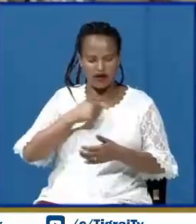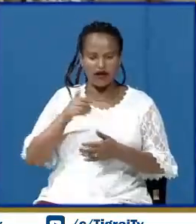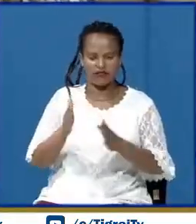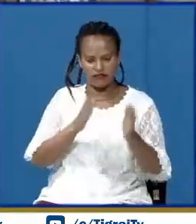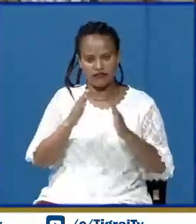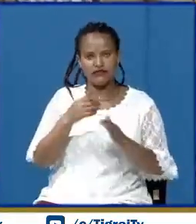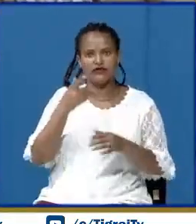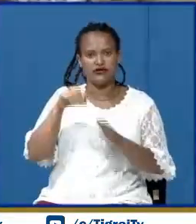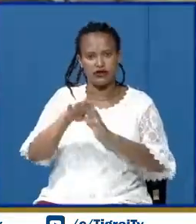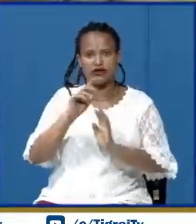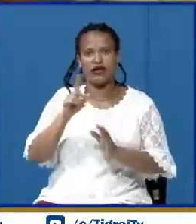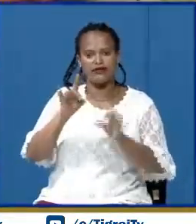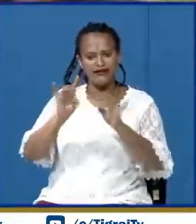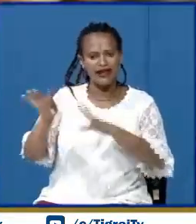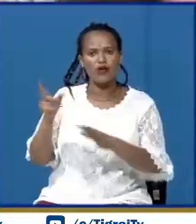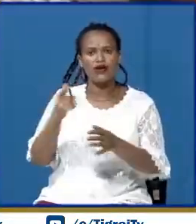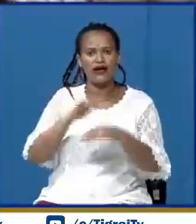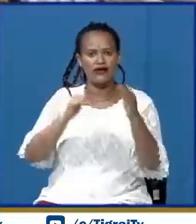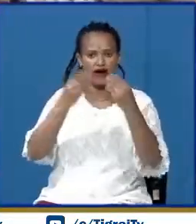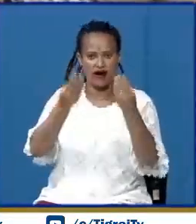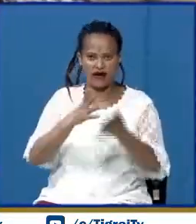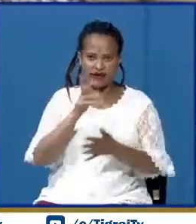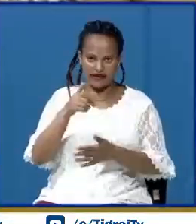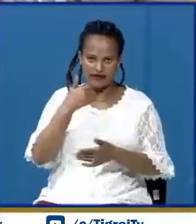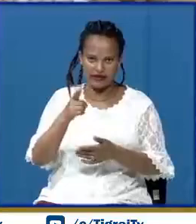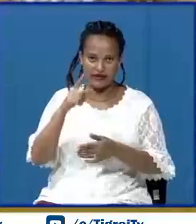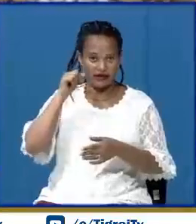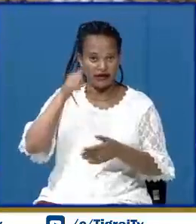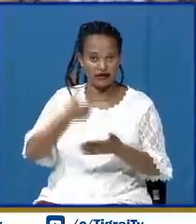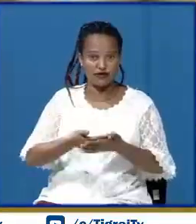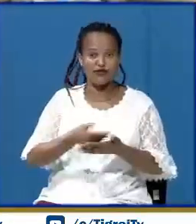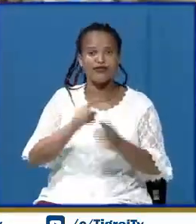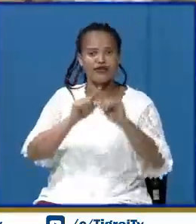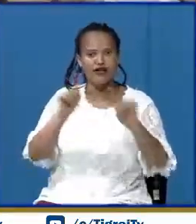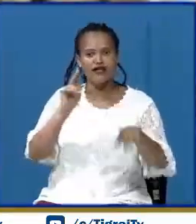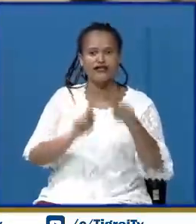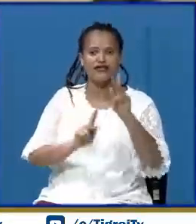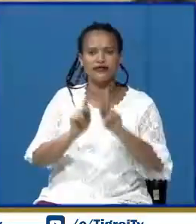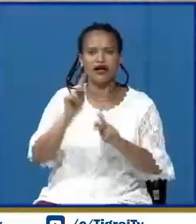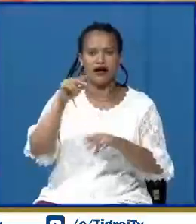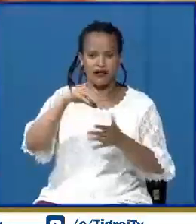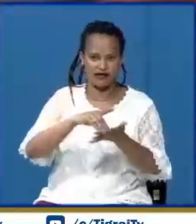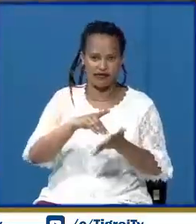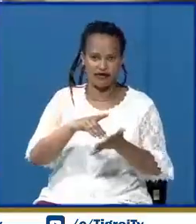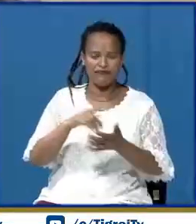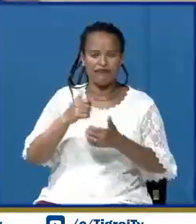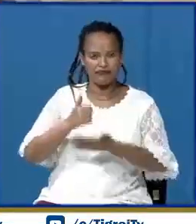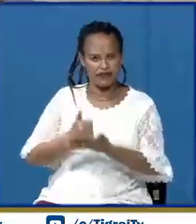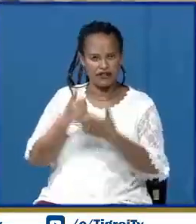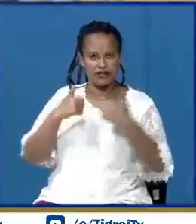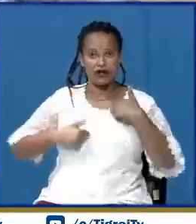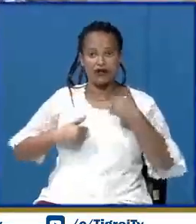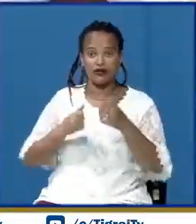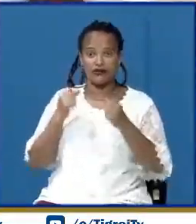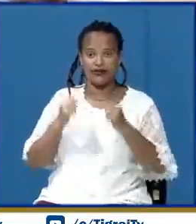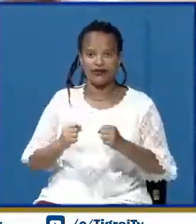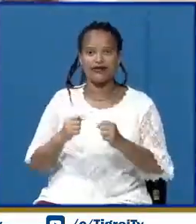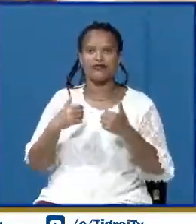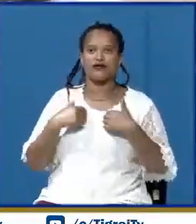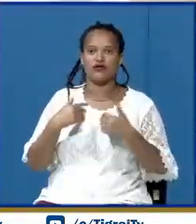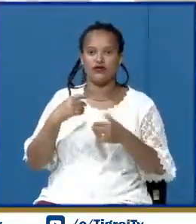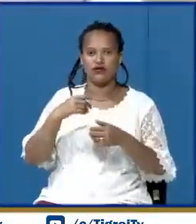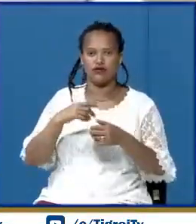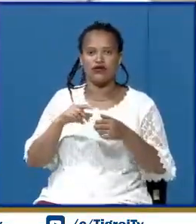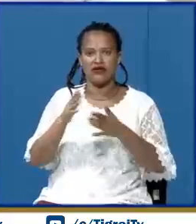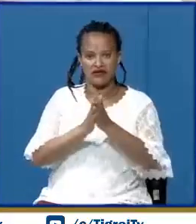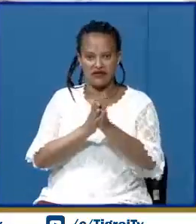ኣብ ውሽጢ ፀላእ ኮይና እውን ኢድ ናይ ሃብናን ዝበላተን ደቂ ኣንስትዮ ብፍላይ ህዝቢ እታ ከተማ ደጀን ሰራዊቶ ኣብ ምጥንኻር ዘለዎ